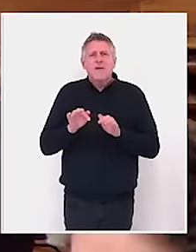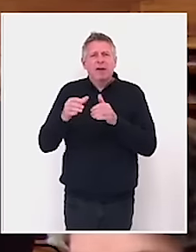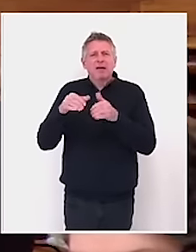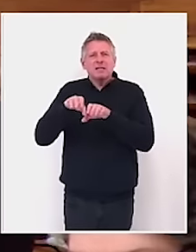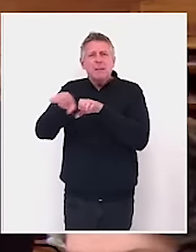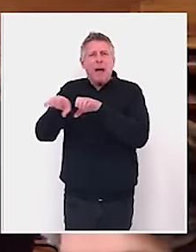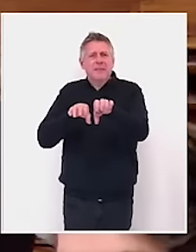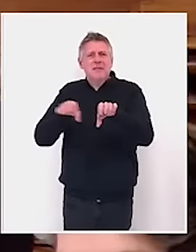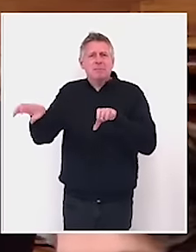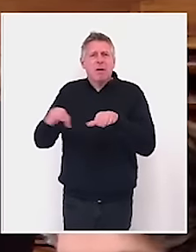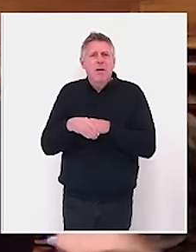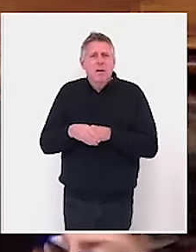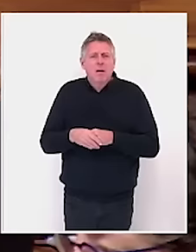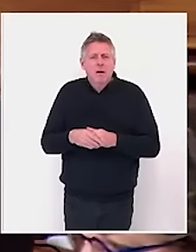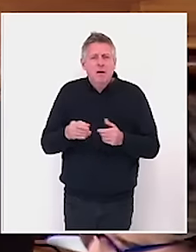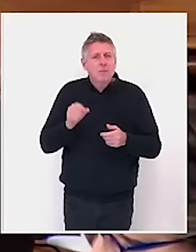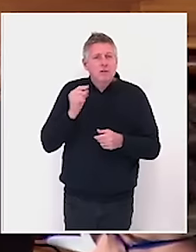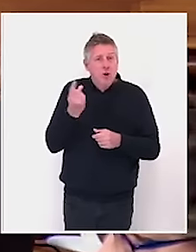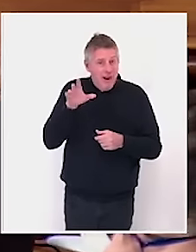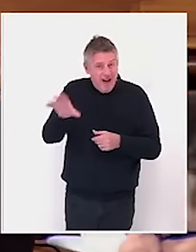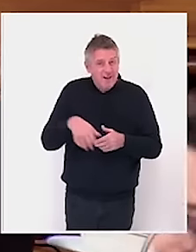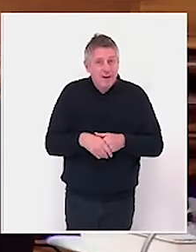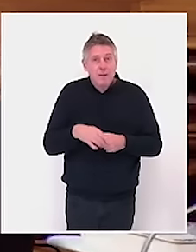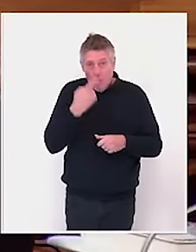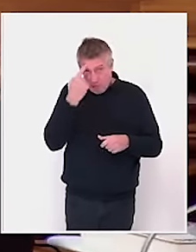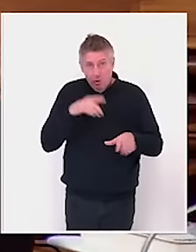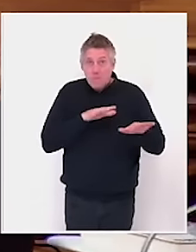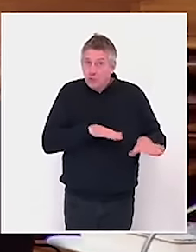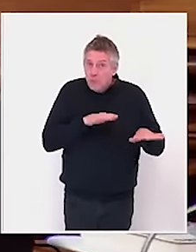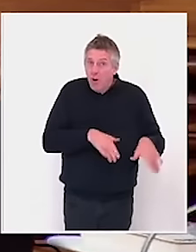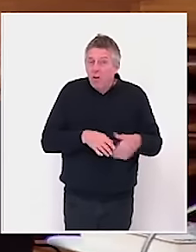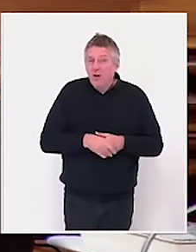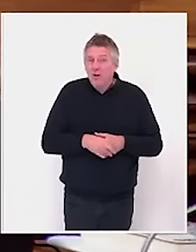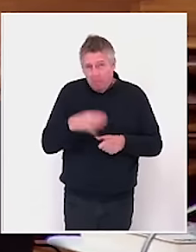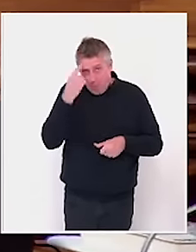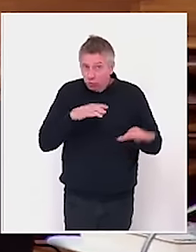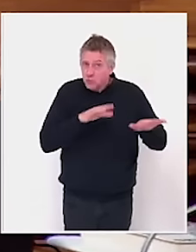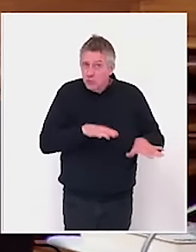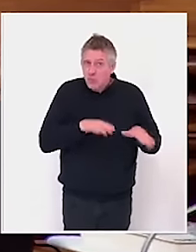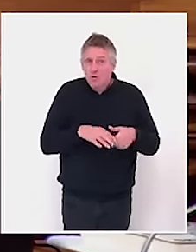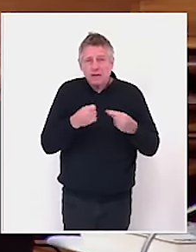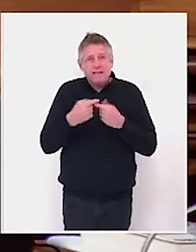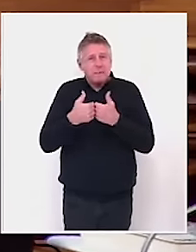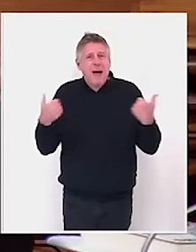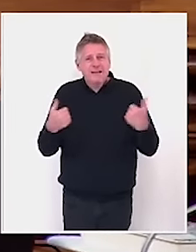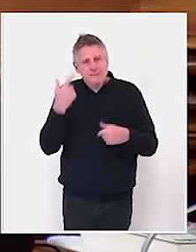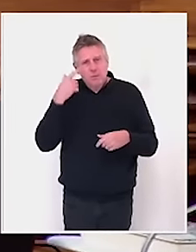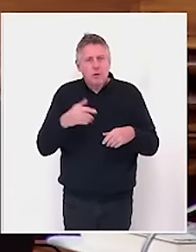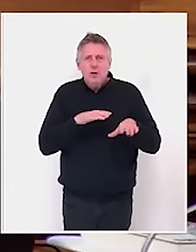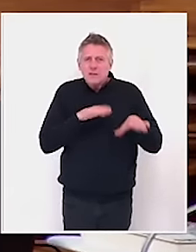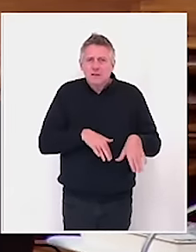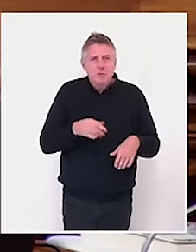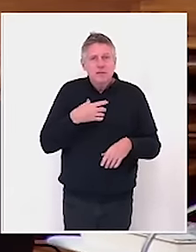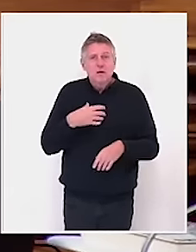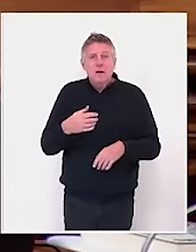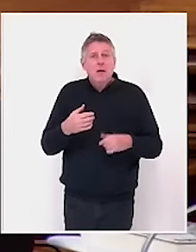mince, désolé. Vous pensez évidemment aux musulmans, hein. Comme par hasard, tout le monde pense aux musulmans quand on parle de séparatisme, mais on pourrait aussi parler du séparatisme des